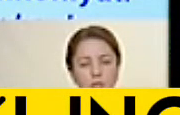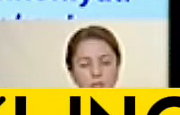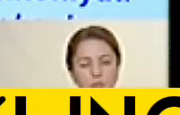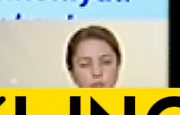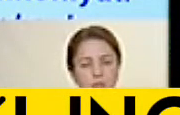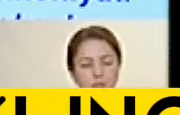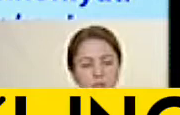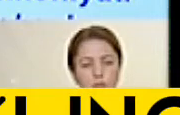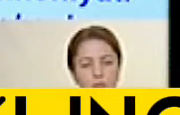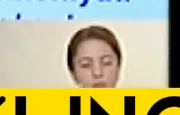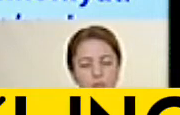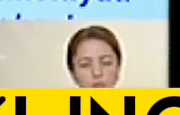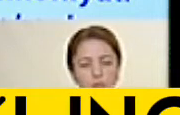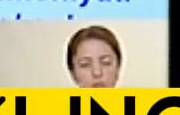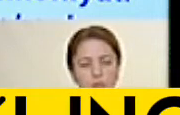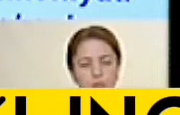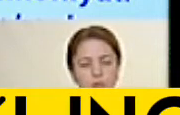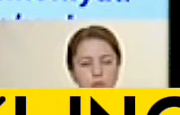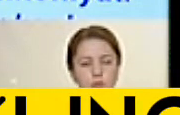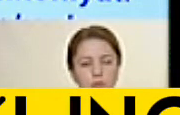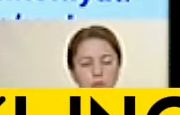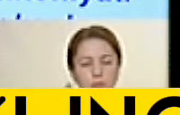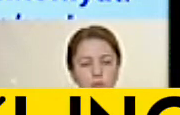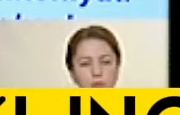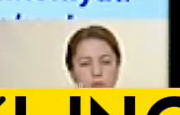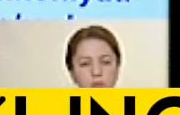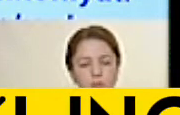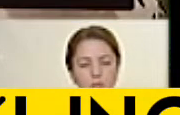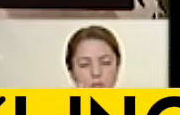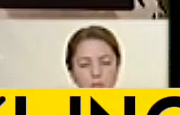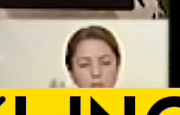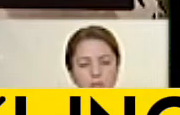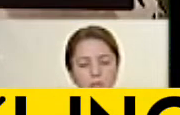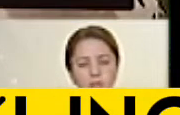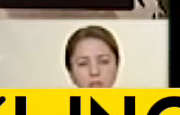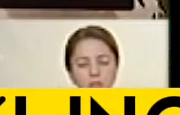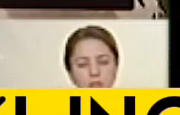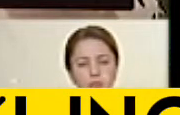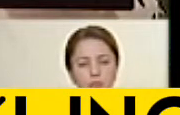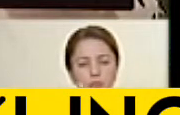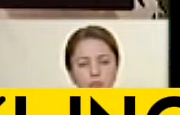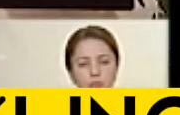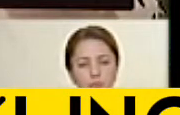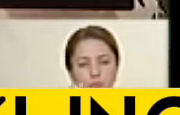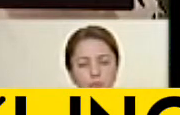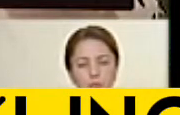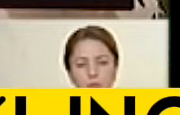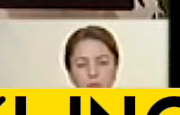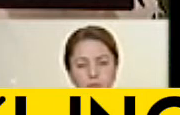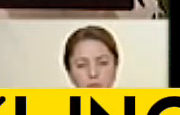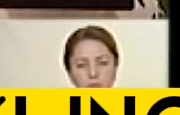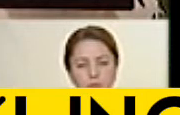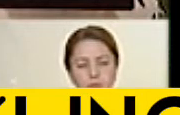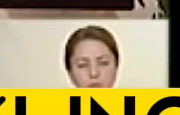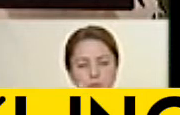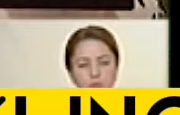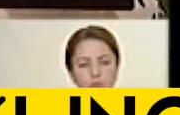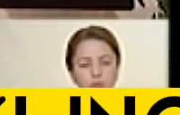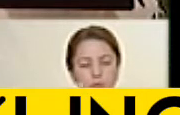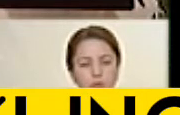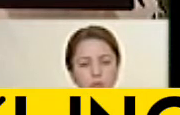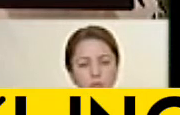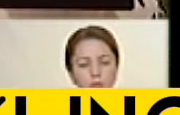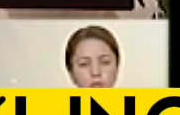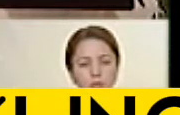yo'llarning o'tkazish imkoniyati hamda ish unumini ortib borayotganligini ham ko'rishimiz mumkin va aynan shu joydagi yo'llarning